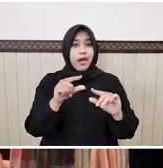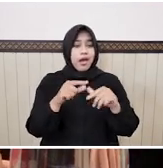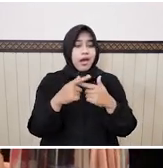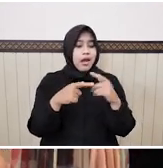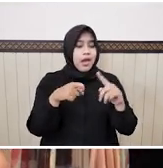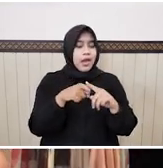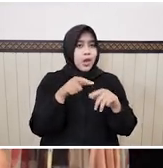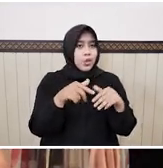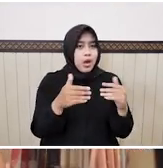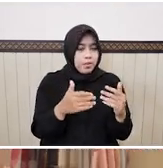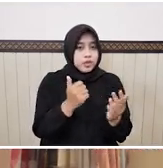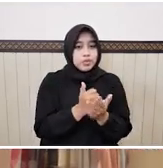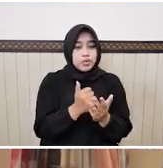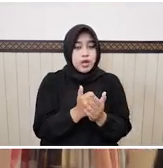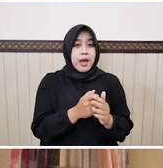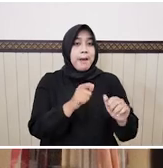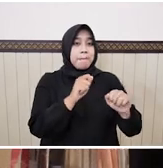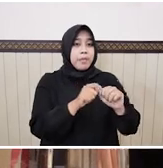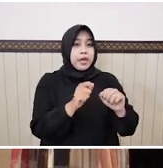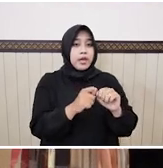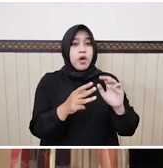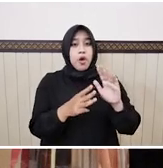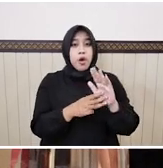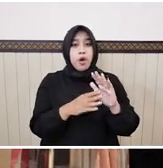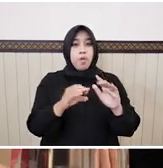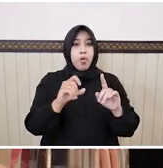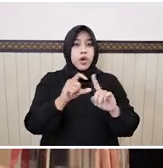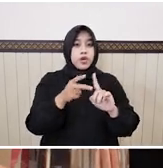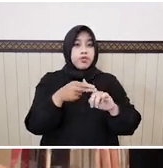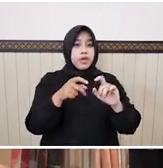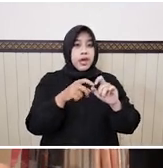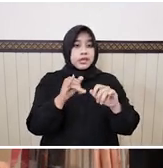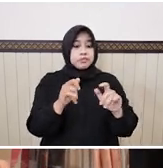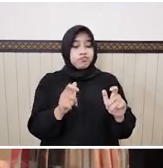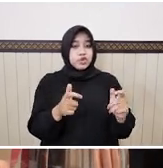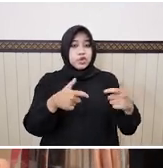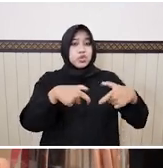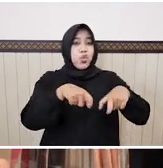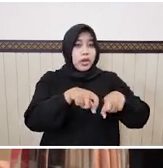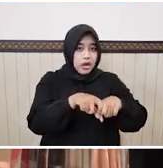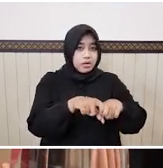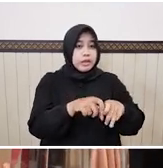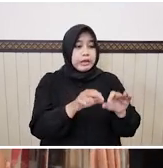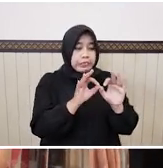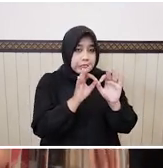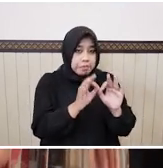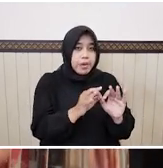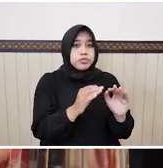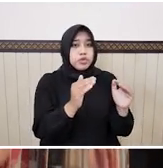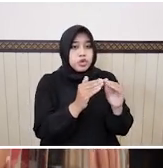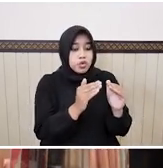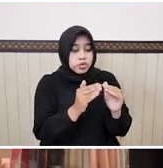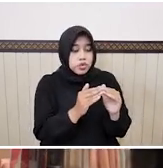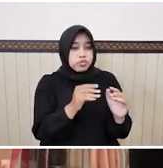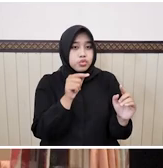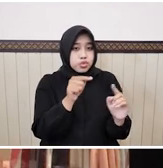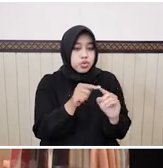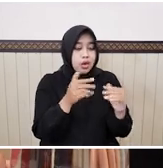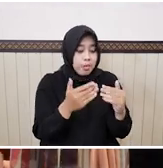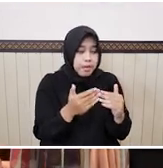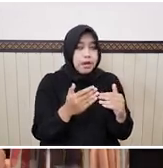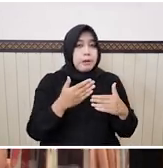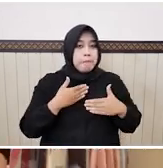layak itu modifikasi dan penyesuaian yang tepat dan diperlukan untuk menjamin penikmatan